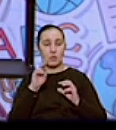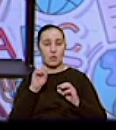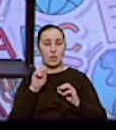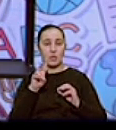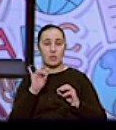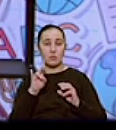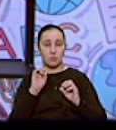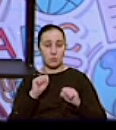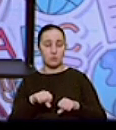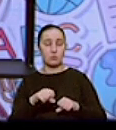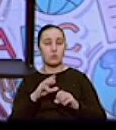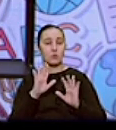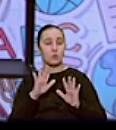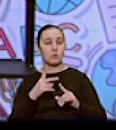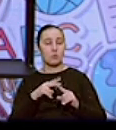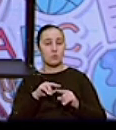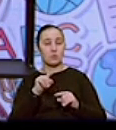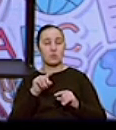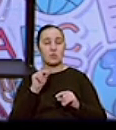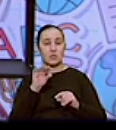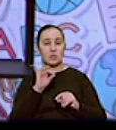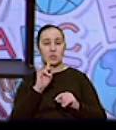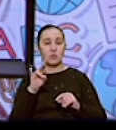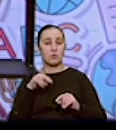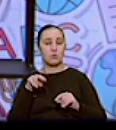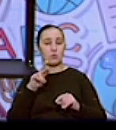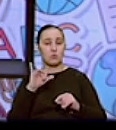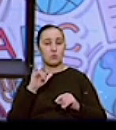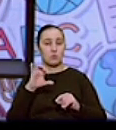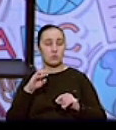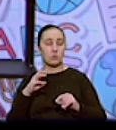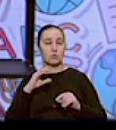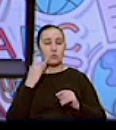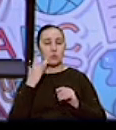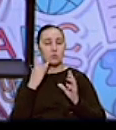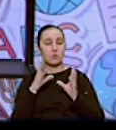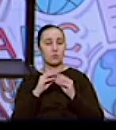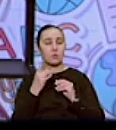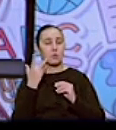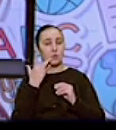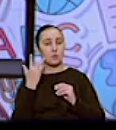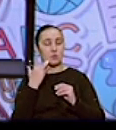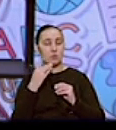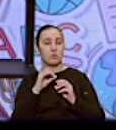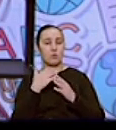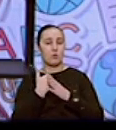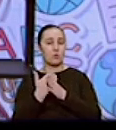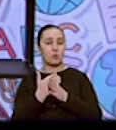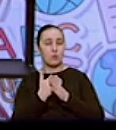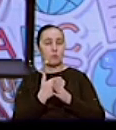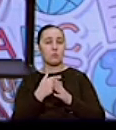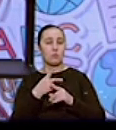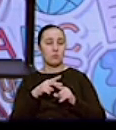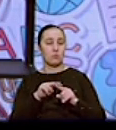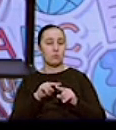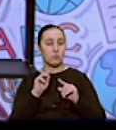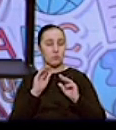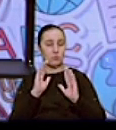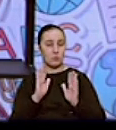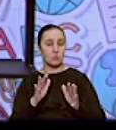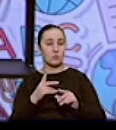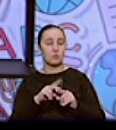mumkinmi? Lekin ular chin do'st bo'lsa, bir-biriga doimo har doim yordam beradigan